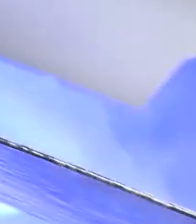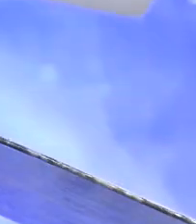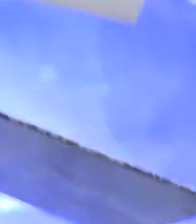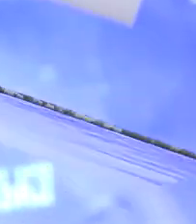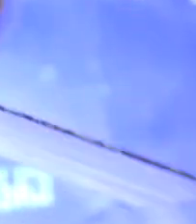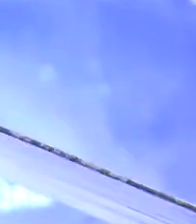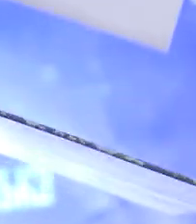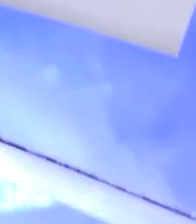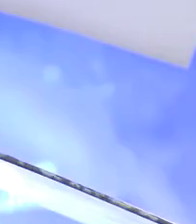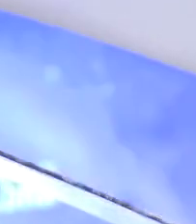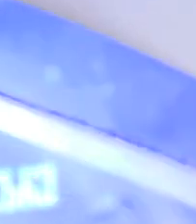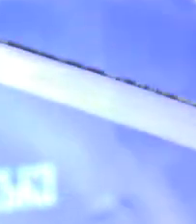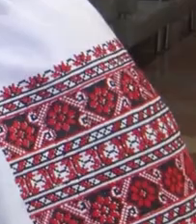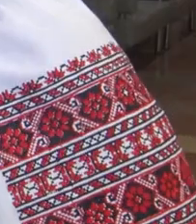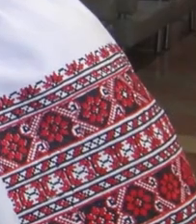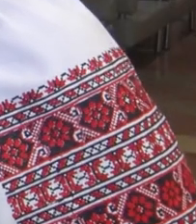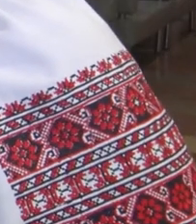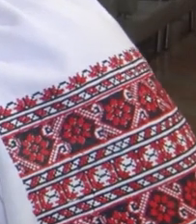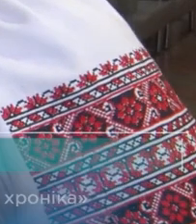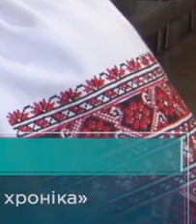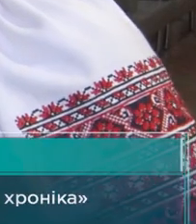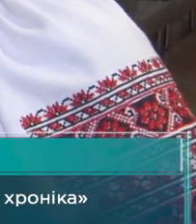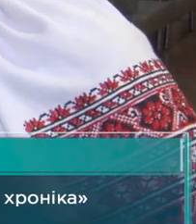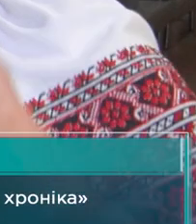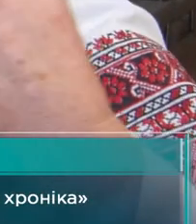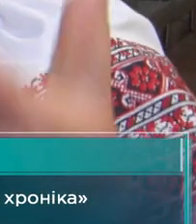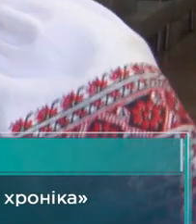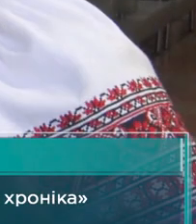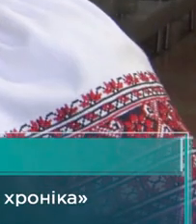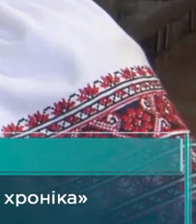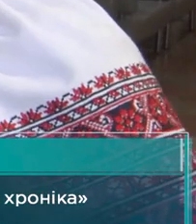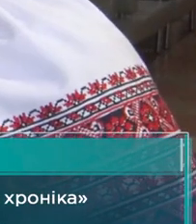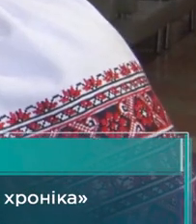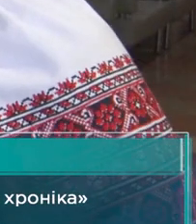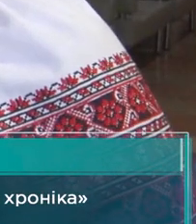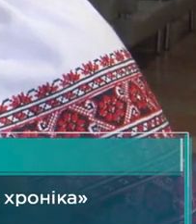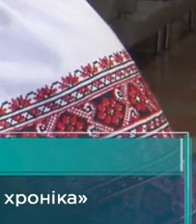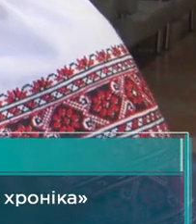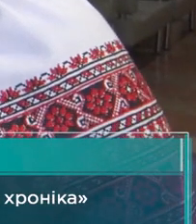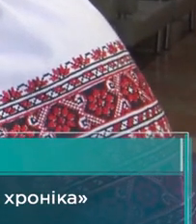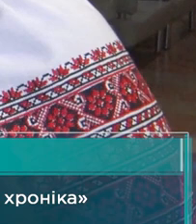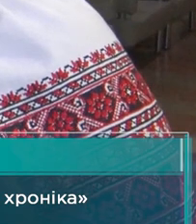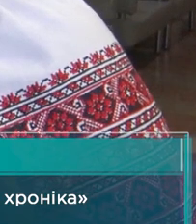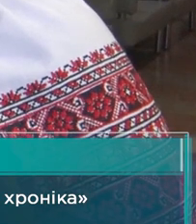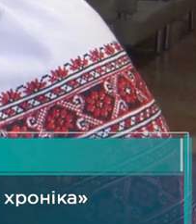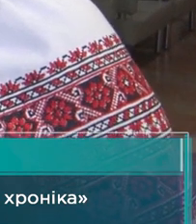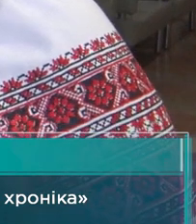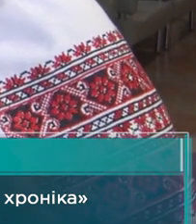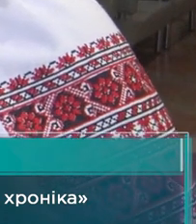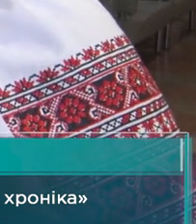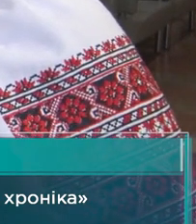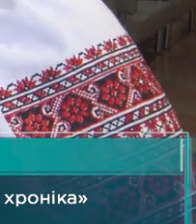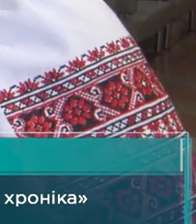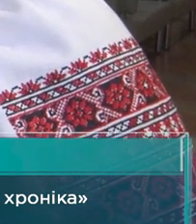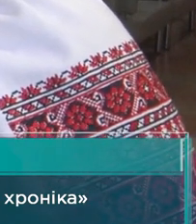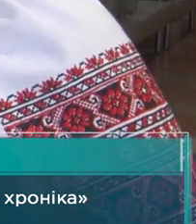надихне оточуючих на волонтерство. Щоб ця книга була мотиваційною, щоб вона, коли хтось подивиться